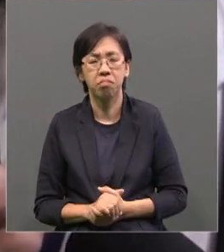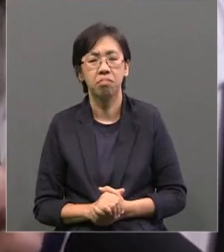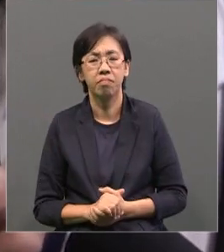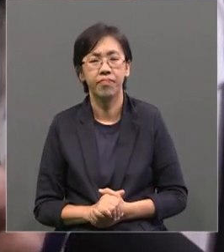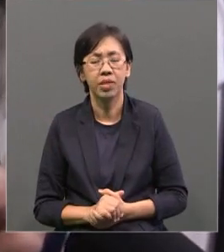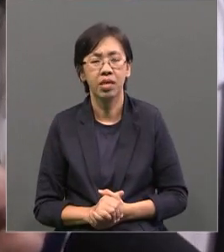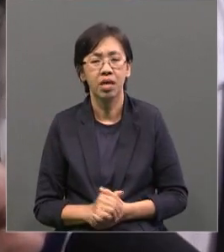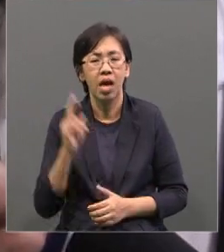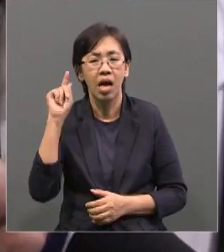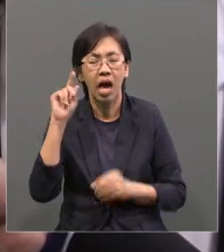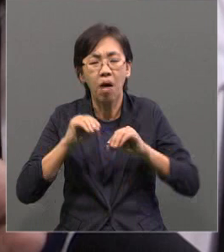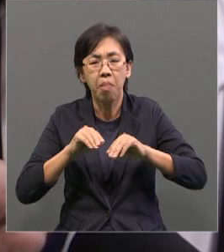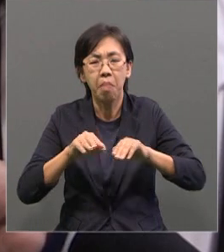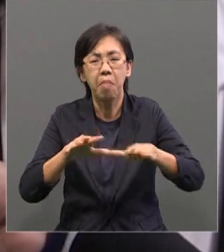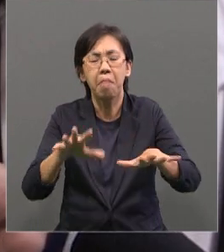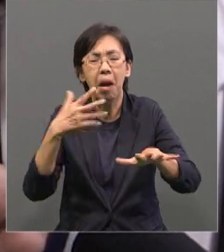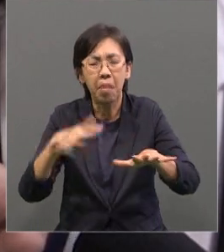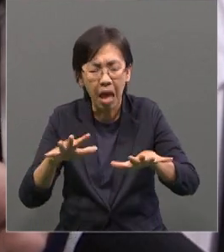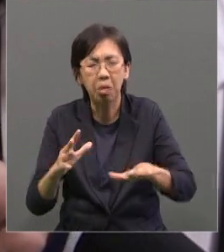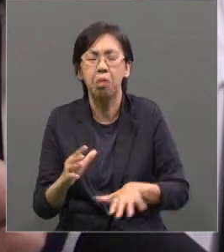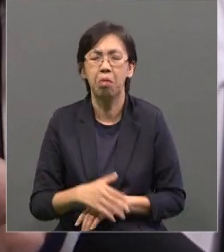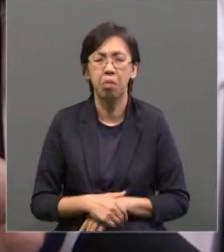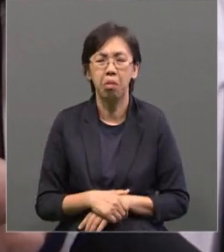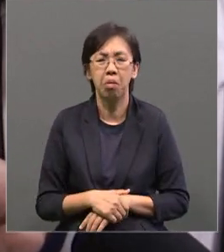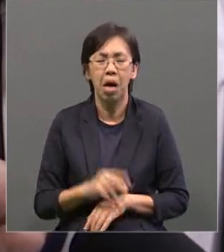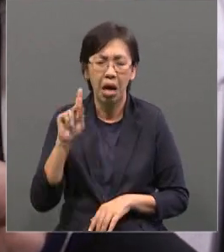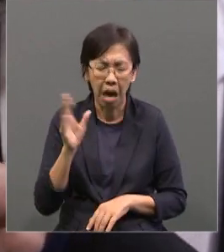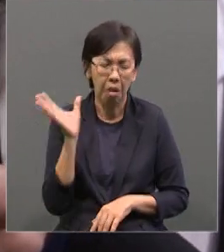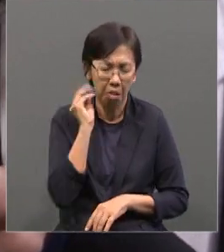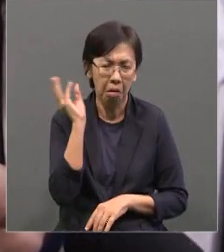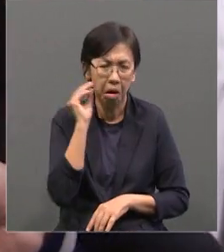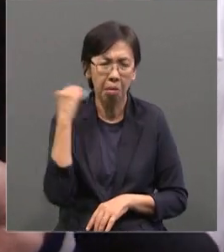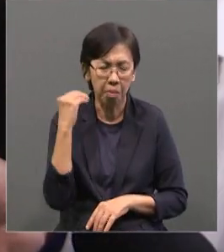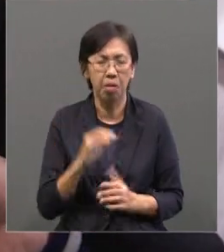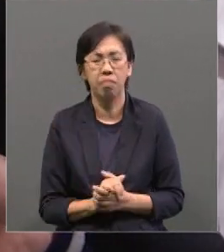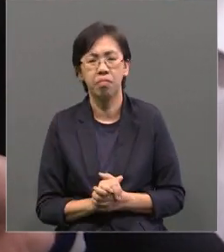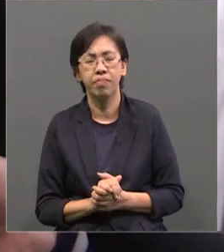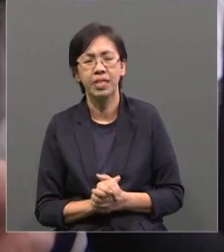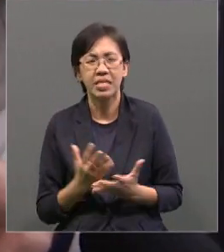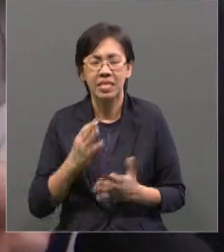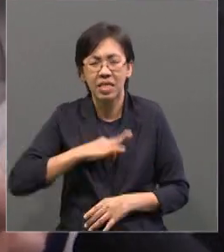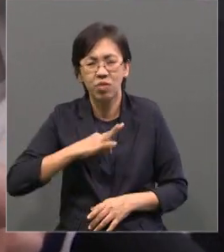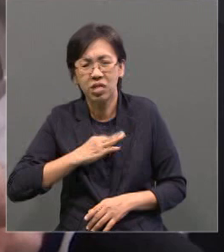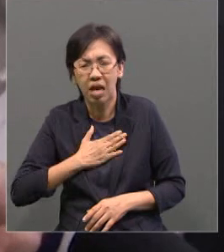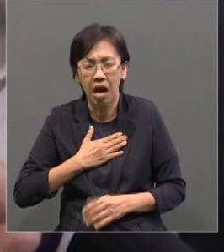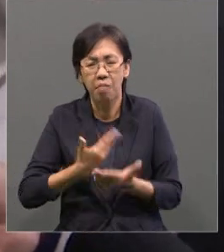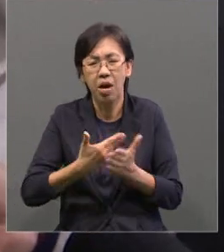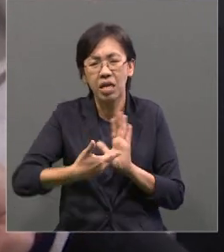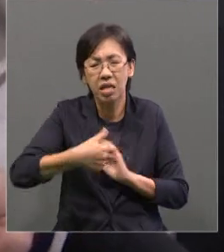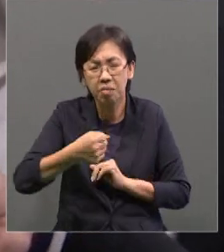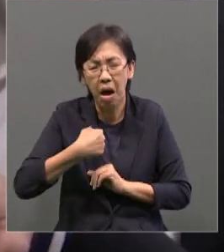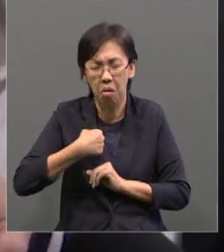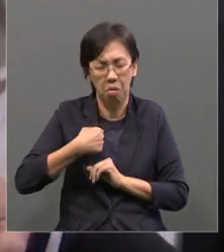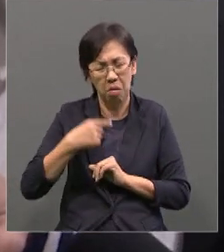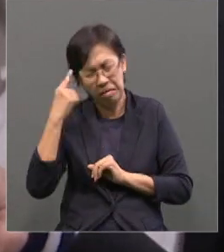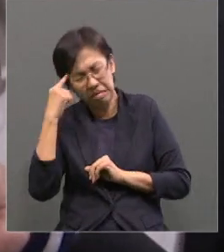ก็ตามที่กระแสข่าวเห็นกันนะครับว่ามันมีมาเรื่อยๆเลยไอ้ฝั่งนายทุนก็รู้สึกแบบว่าเขาจะไปต่อได้